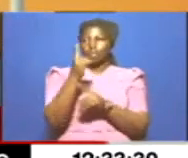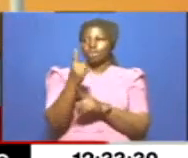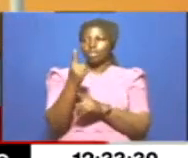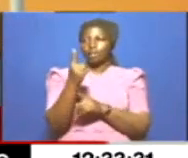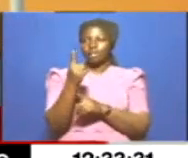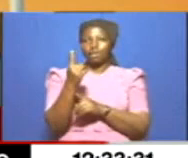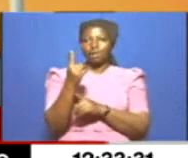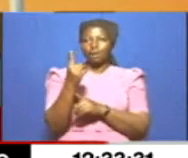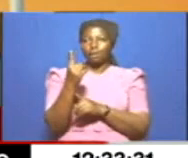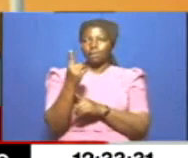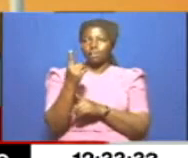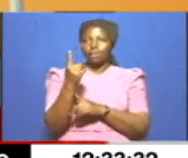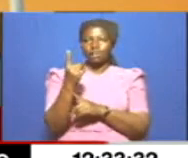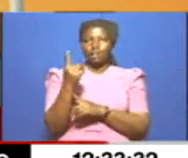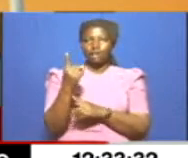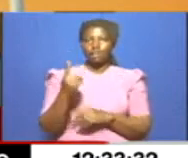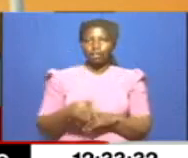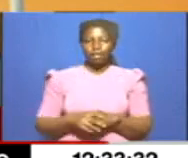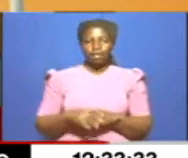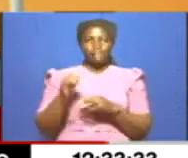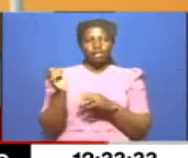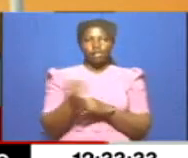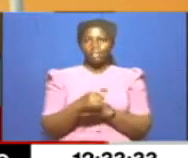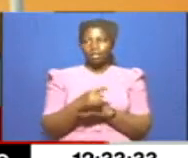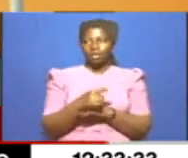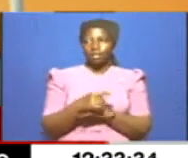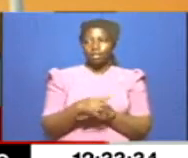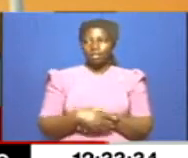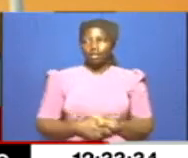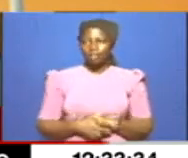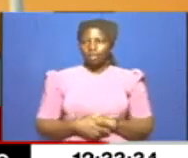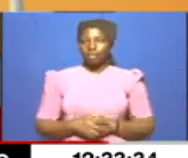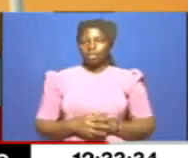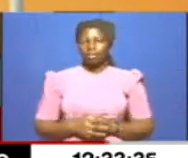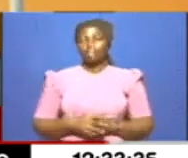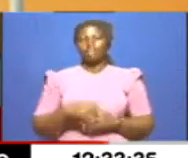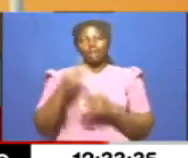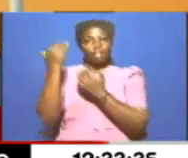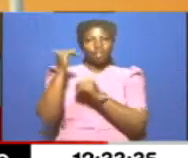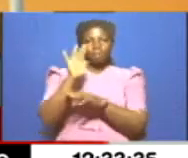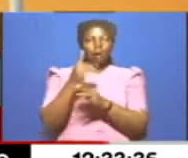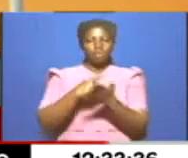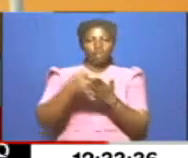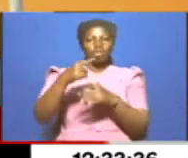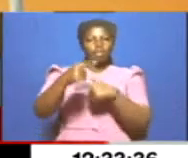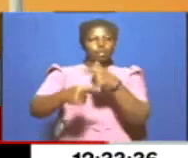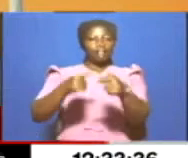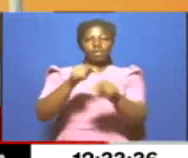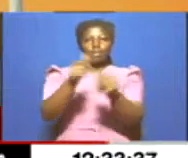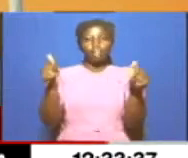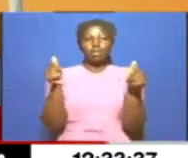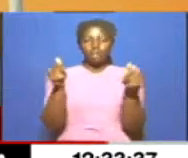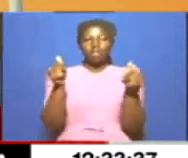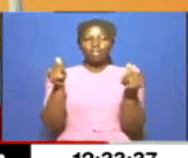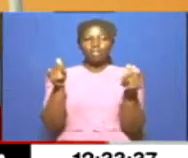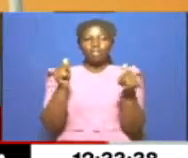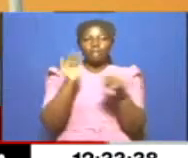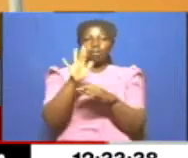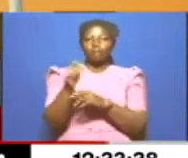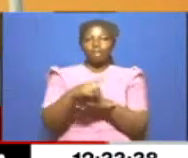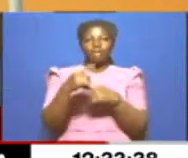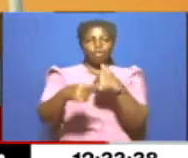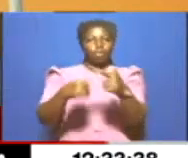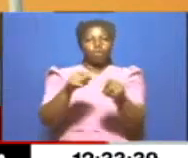mwaka 2022. Natumai ya kwamba wiki yako inakuendea vyema na ya kwamba mwezi mpya umeanza vyema. Karibu